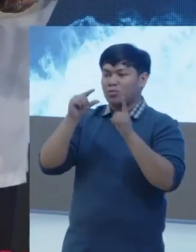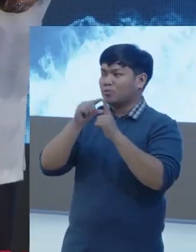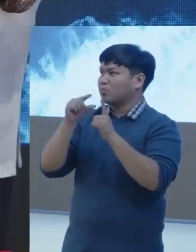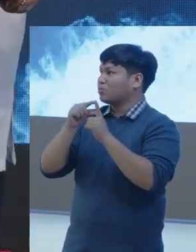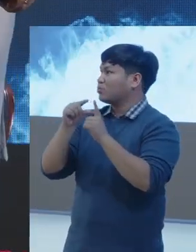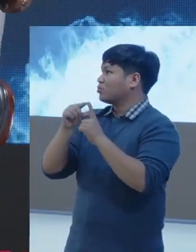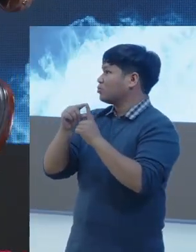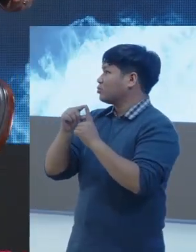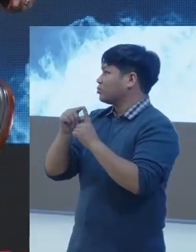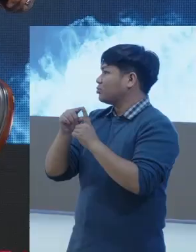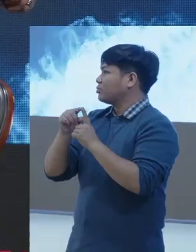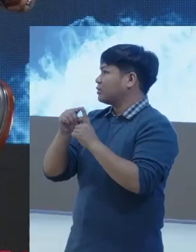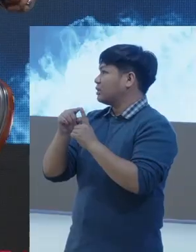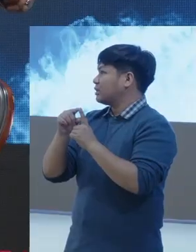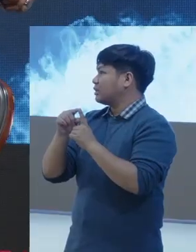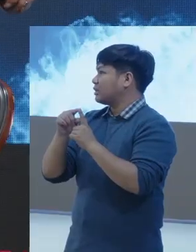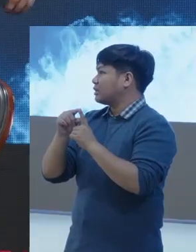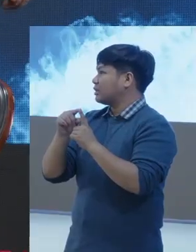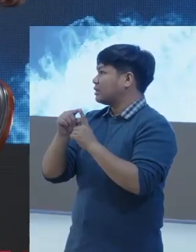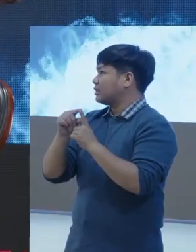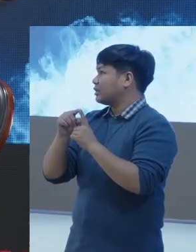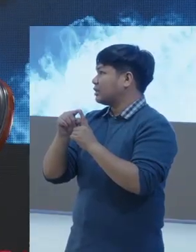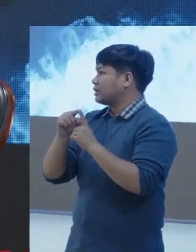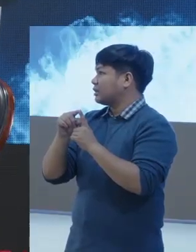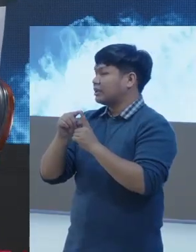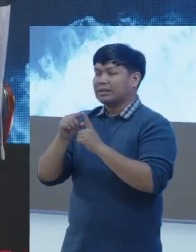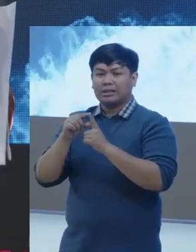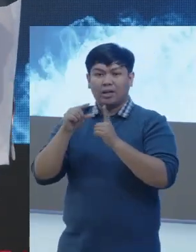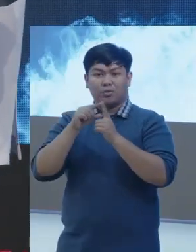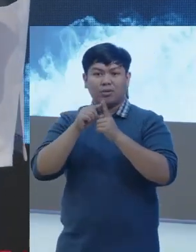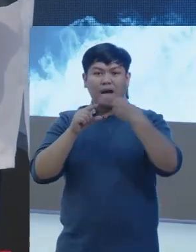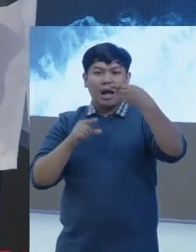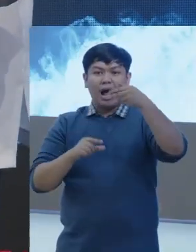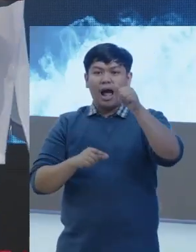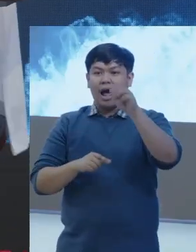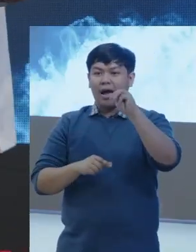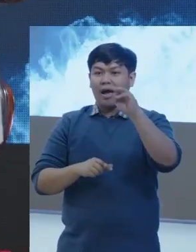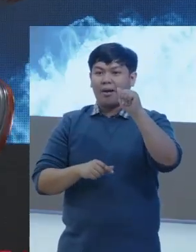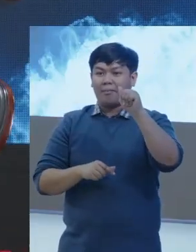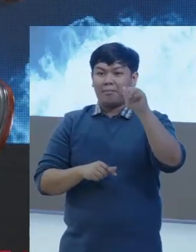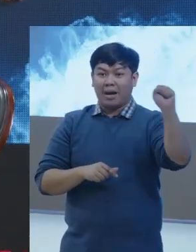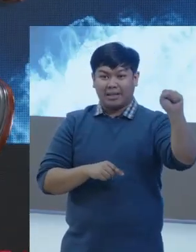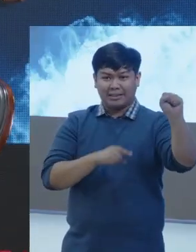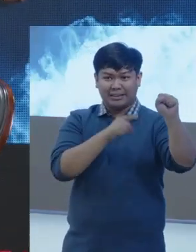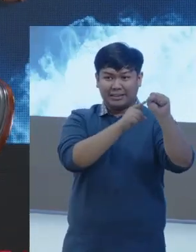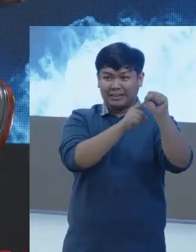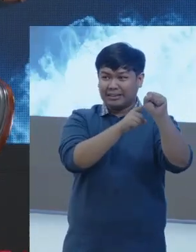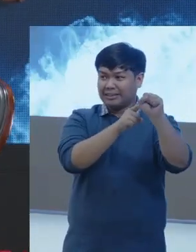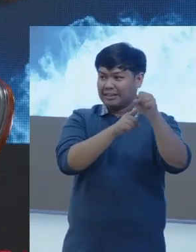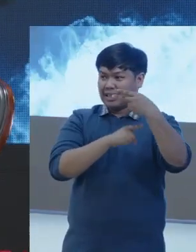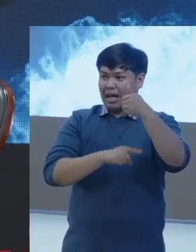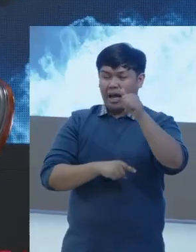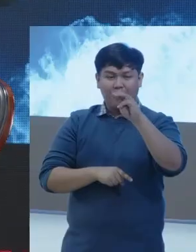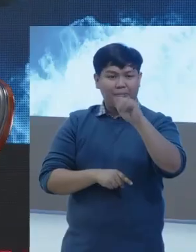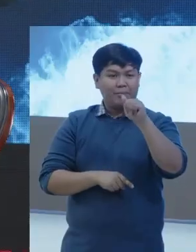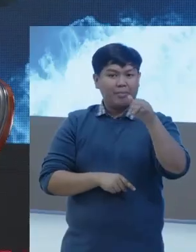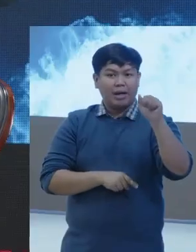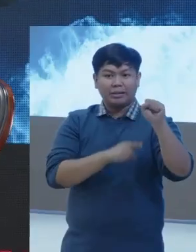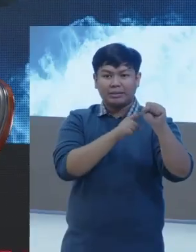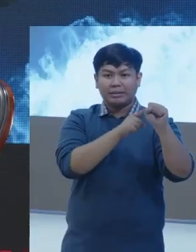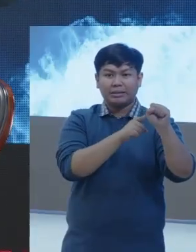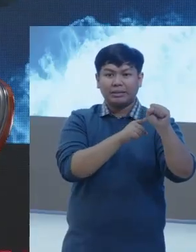Ang Hebrew word po ng violence ay Hamas. Narinig niyo na po ang salitang ito?